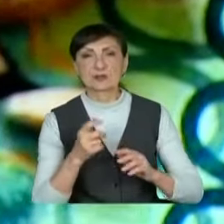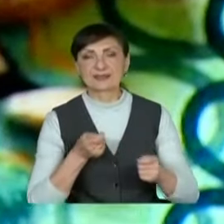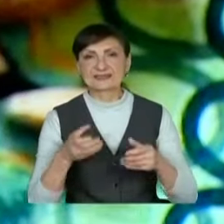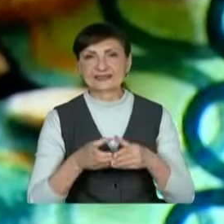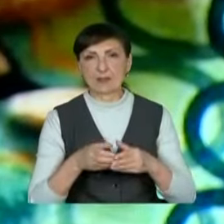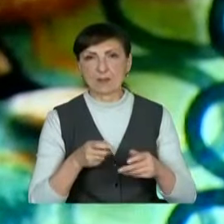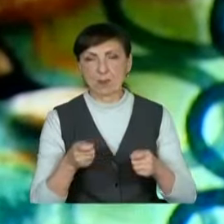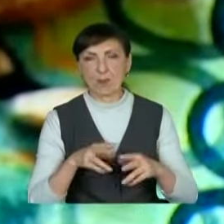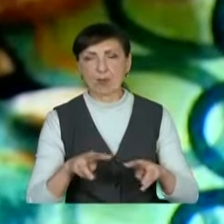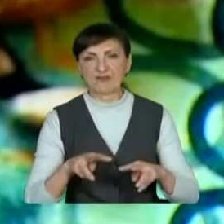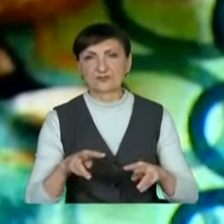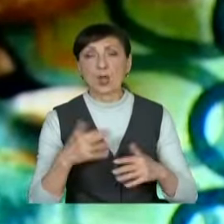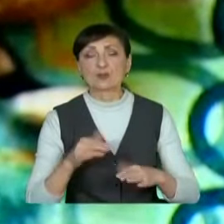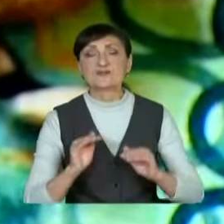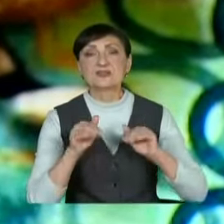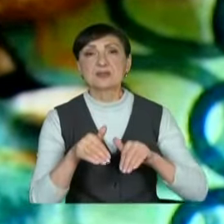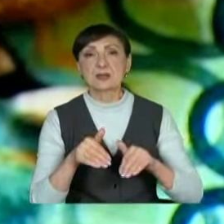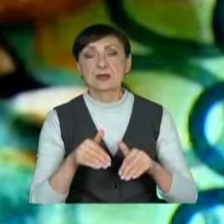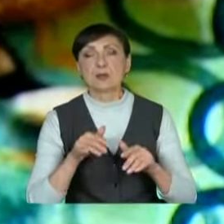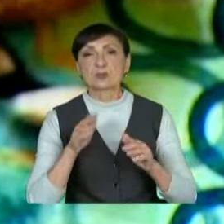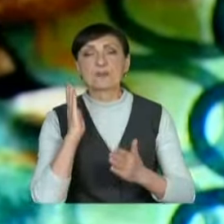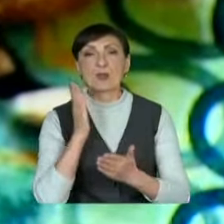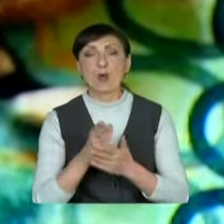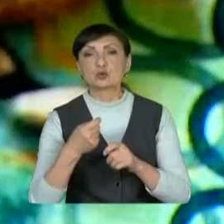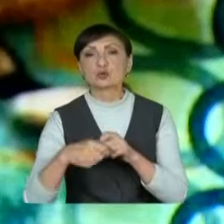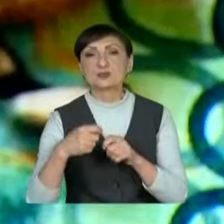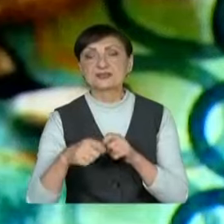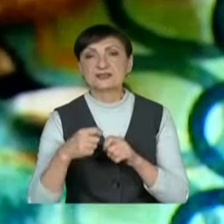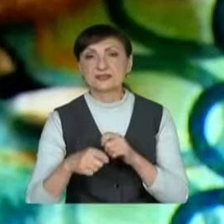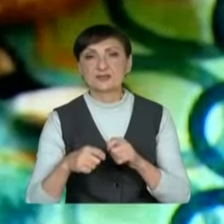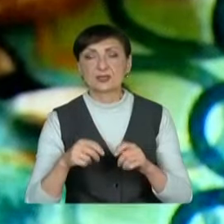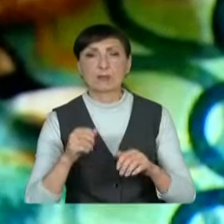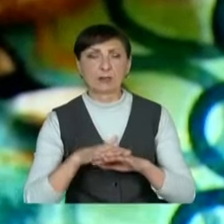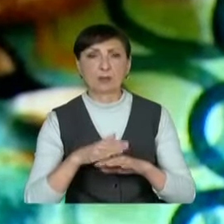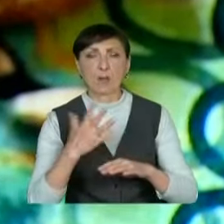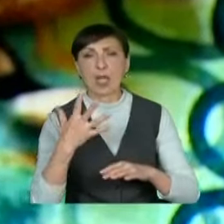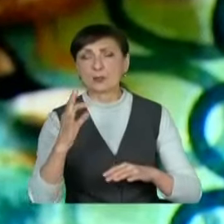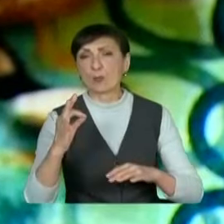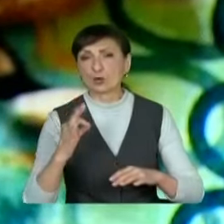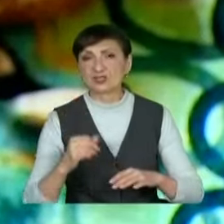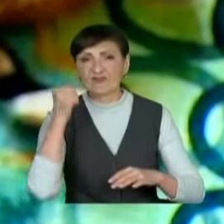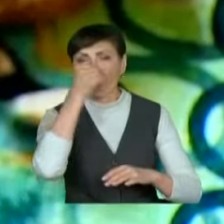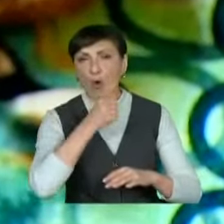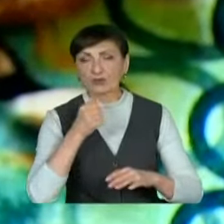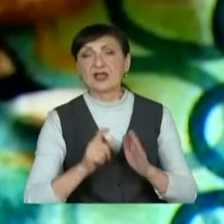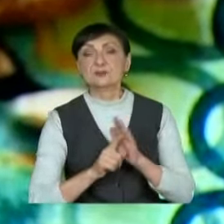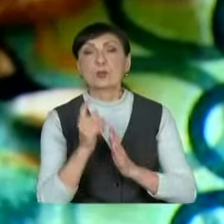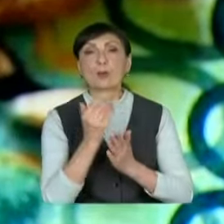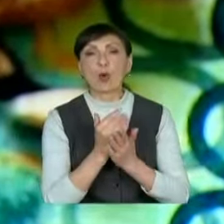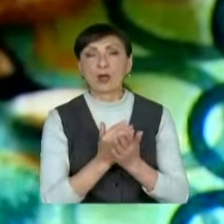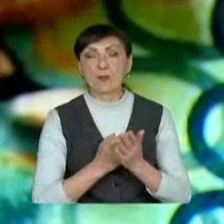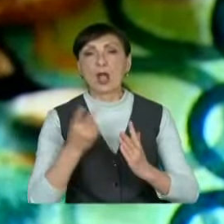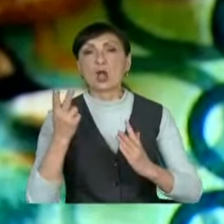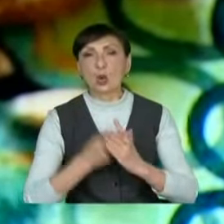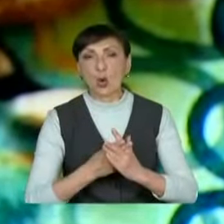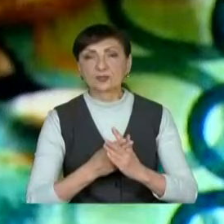правительстве. Для этого внедрили механизм прямого субсидирования ставок финансовых институтов под 5% годовых и запустили программу